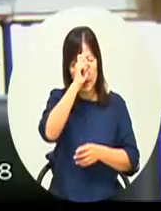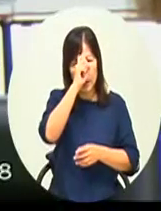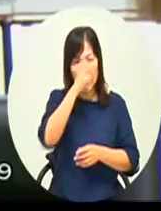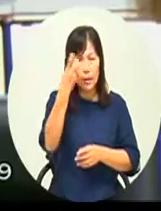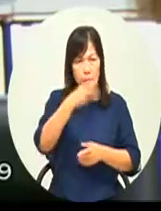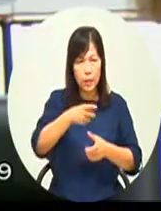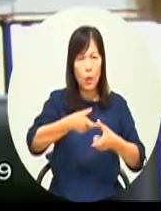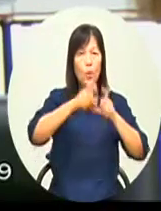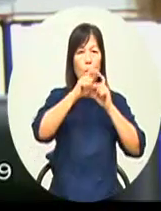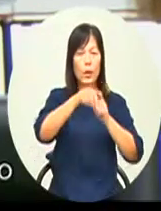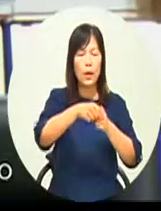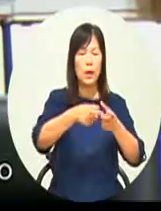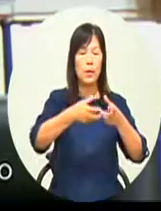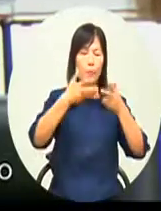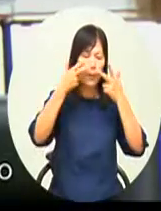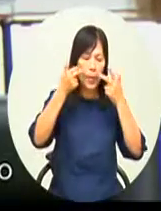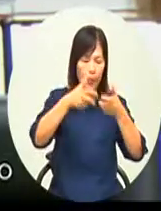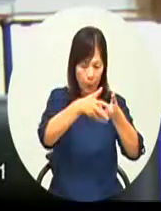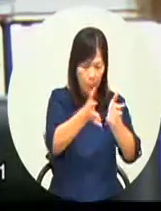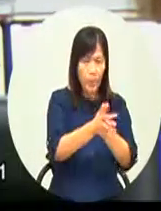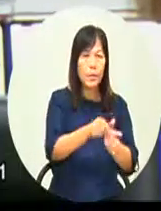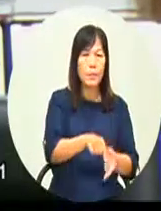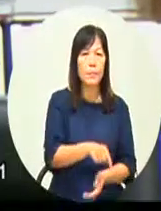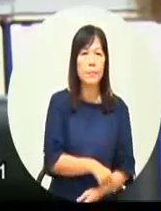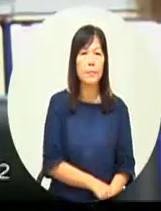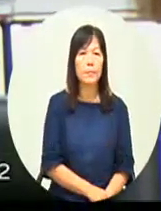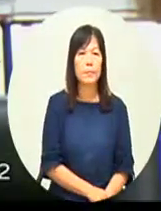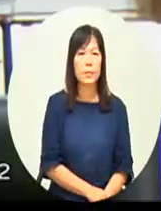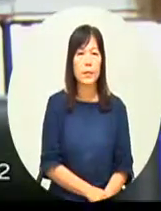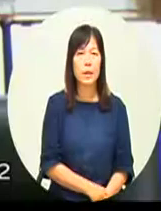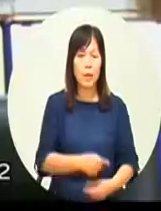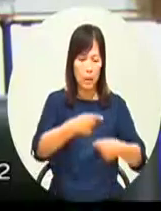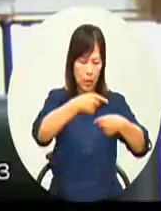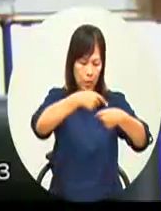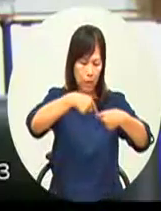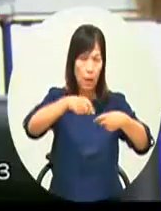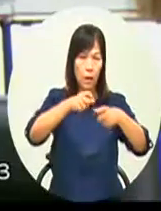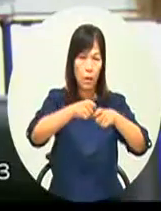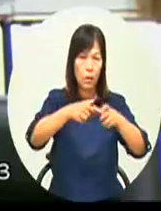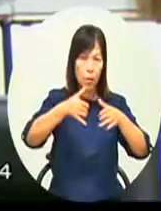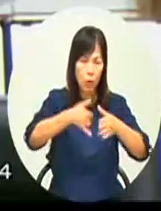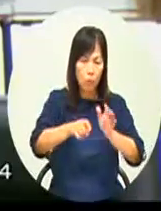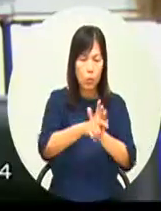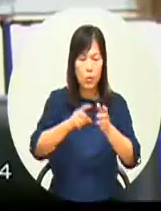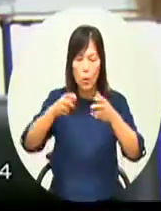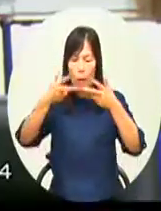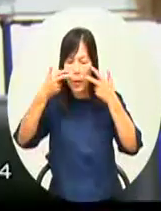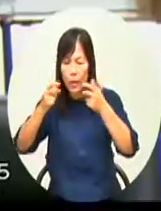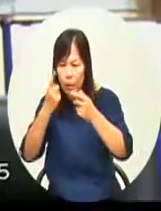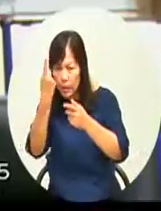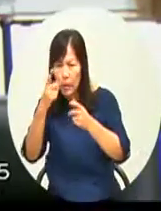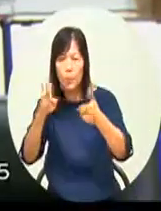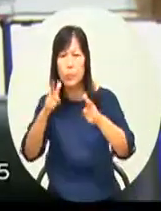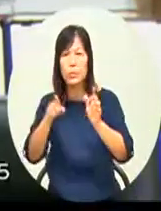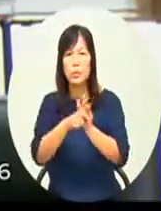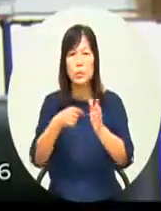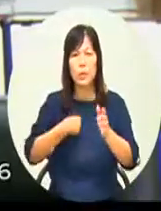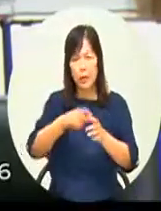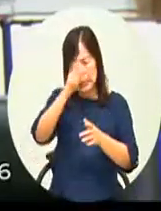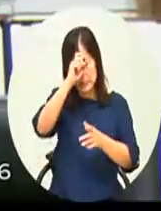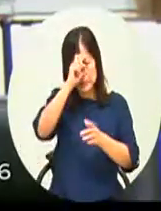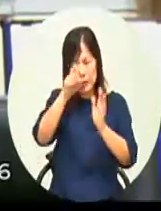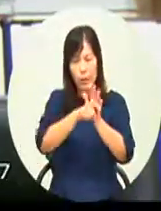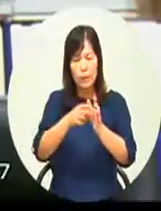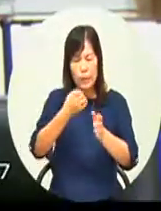新再回到部落。那么南横公路不是只有我们原乡，非常期待早